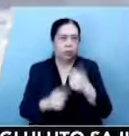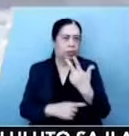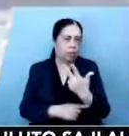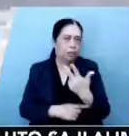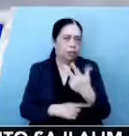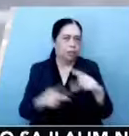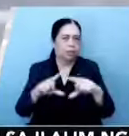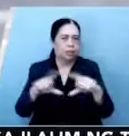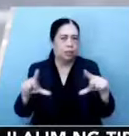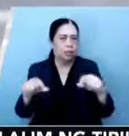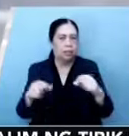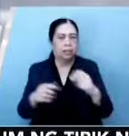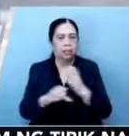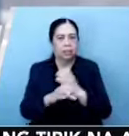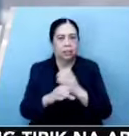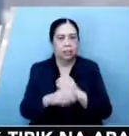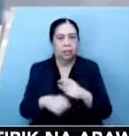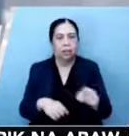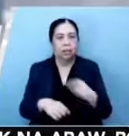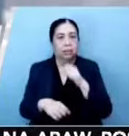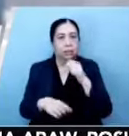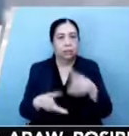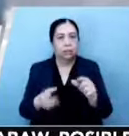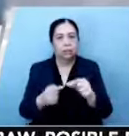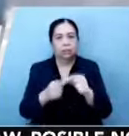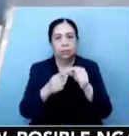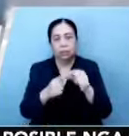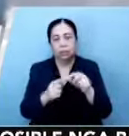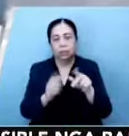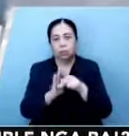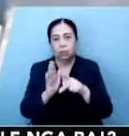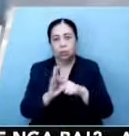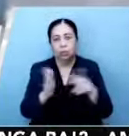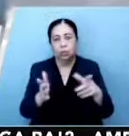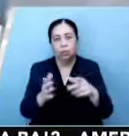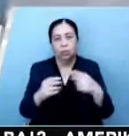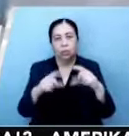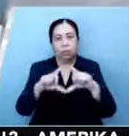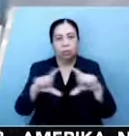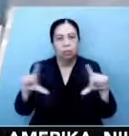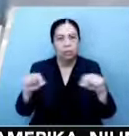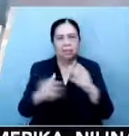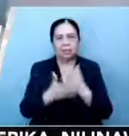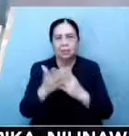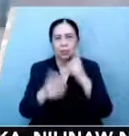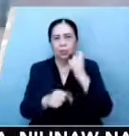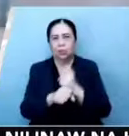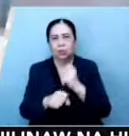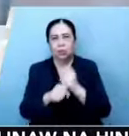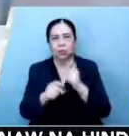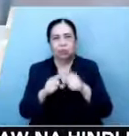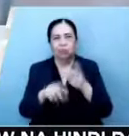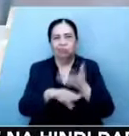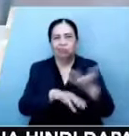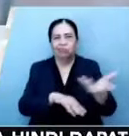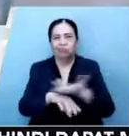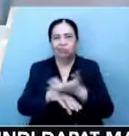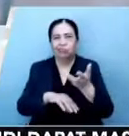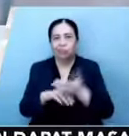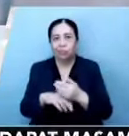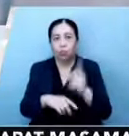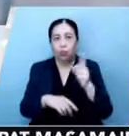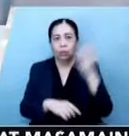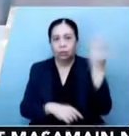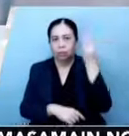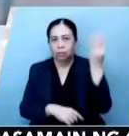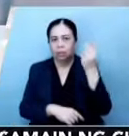hindi otorisadong paggamit ng special protocol plates, madalas din gamitin ng mga pasaway sa kalsada para makapanlabang ang blinker at